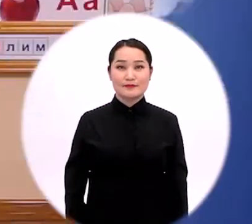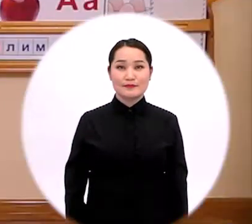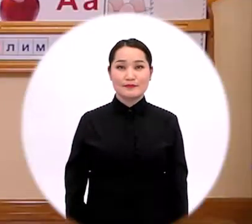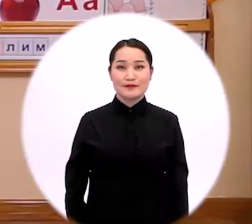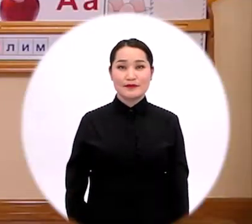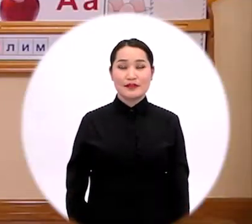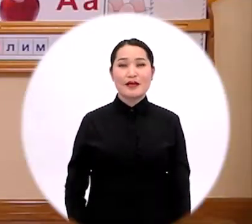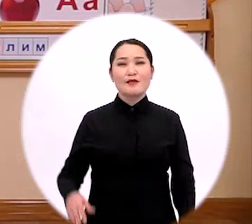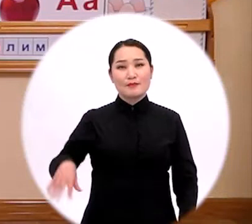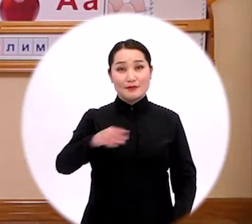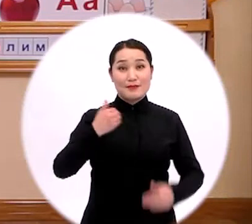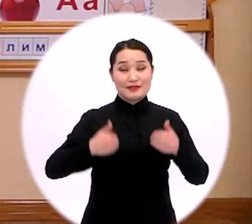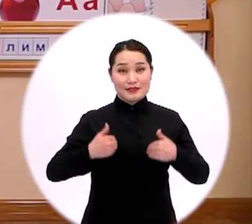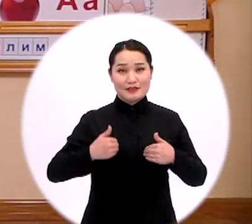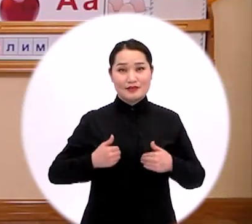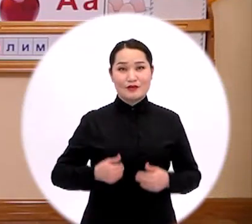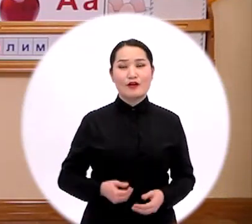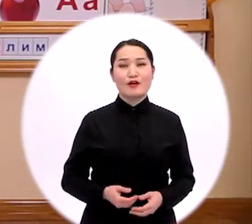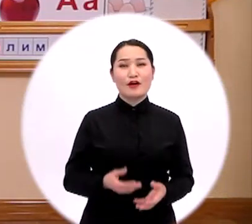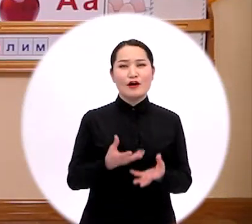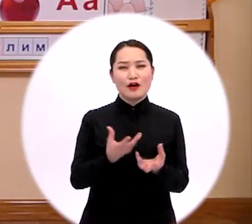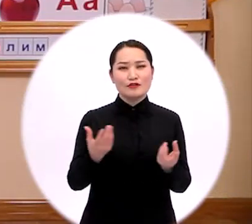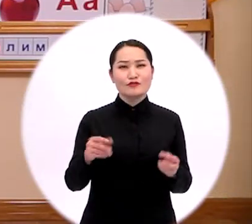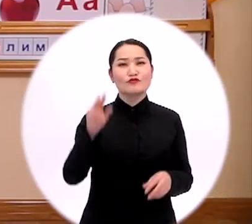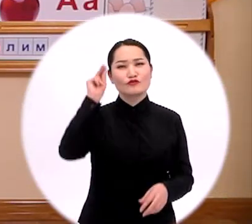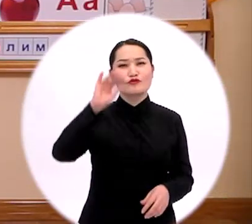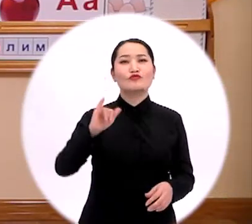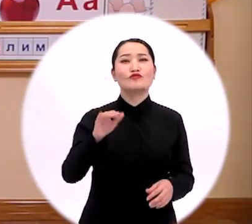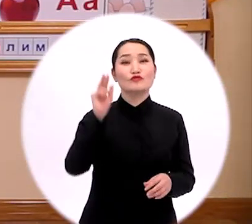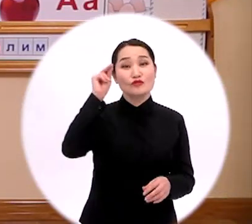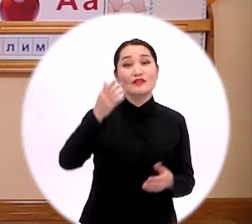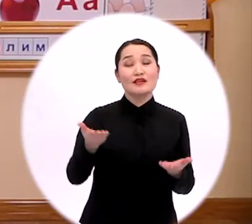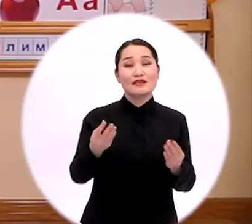Бид багш нараасаа юу суралцдаг юм бэ?